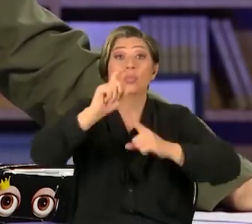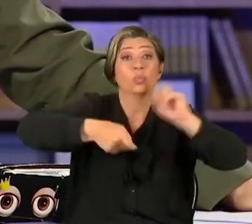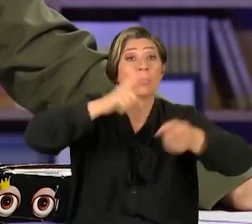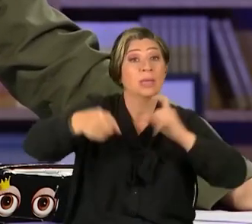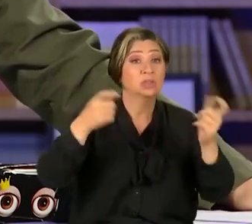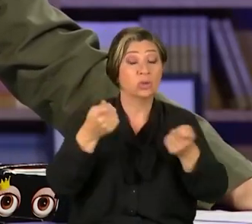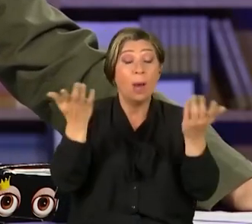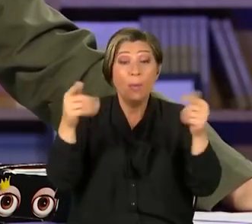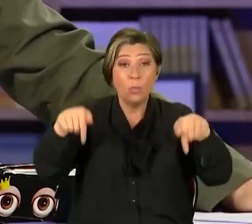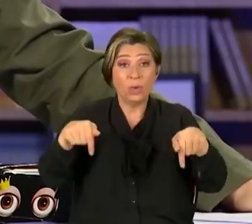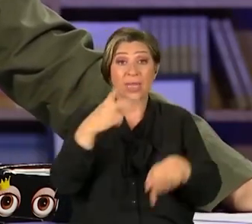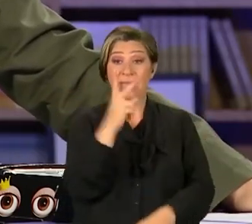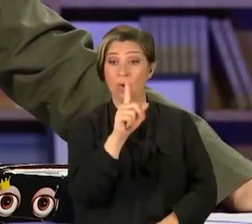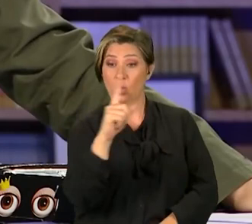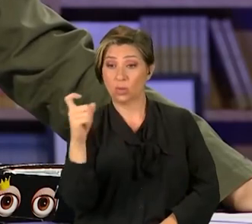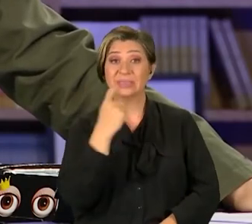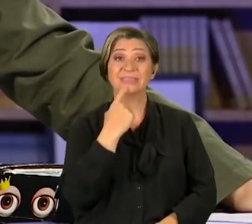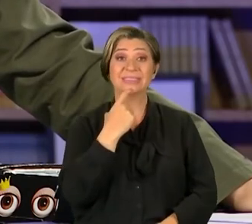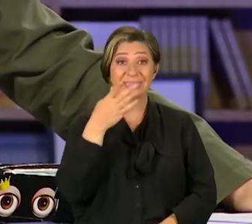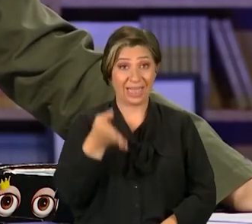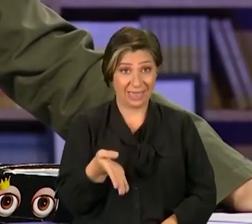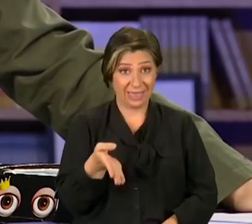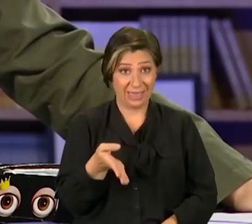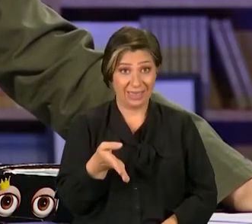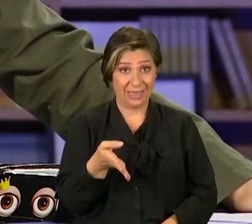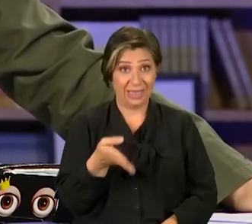çalışıyorlar ama bugün 2019 yılında